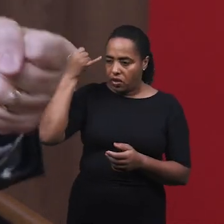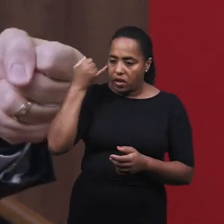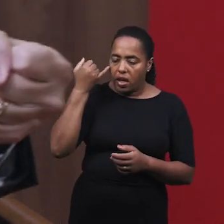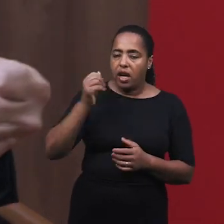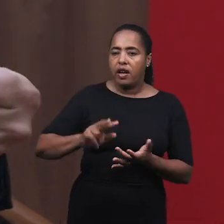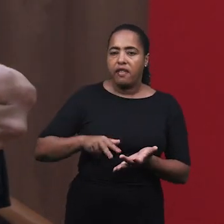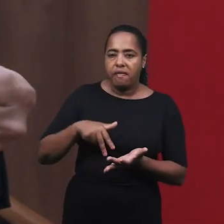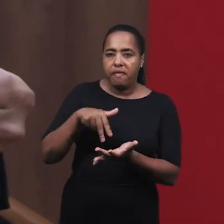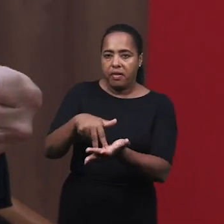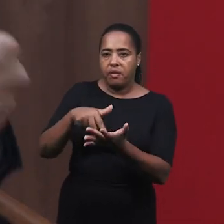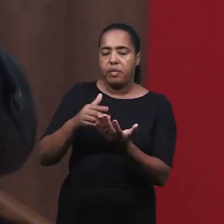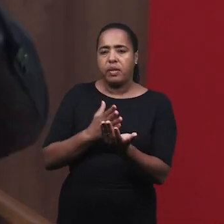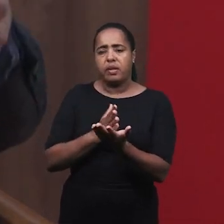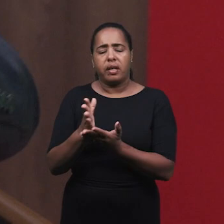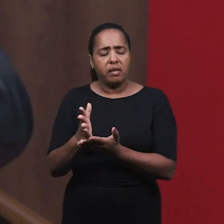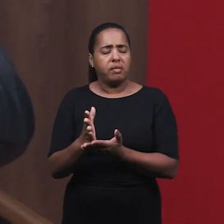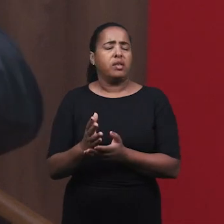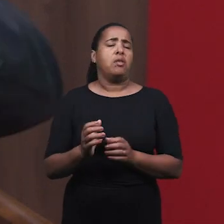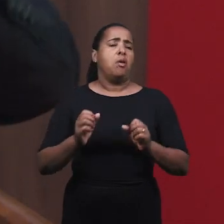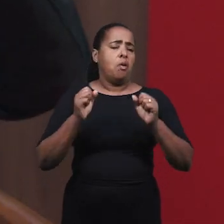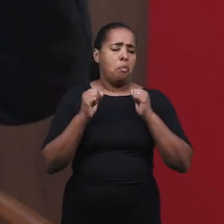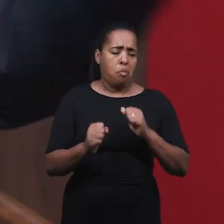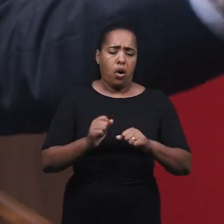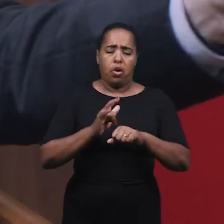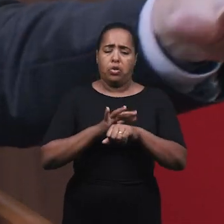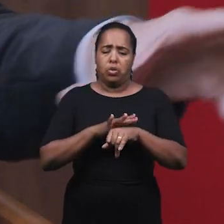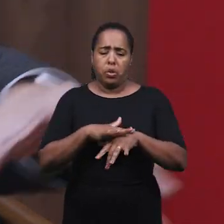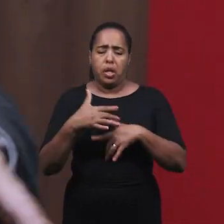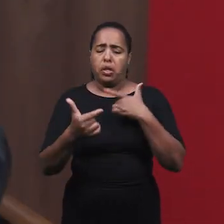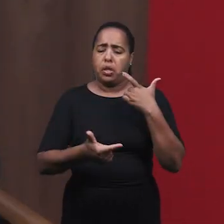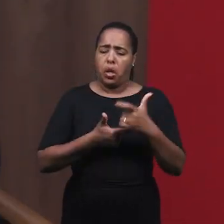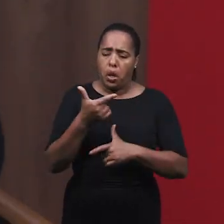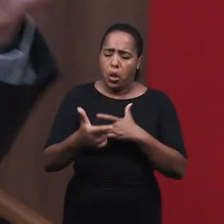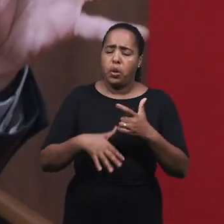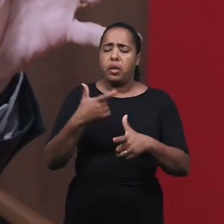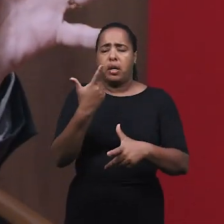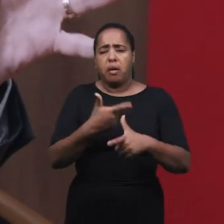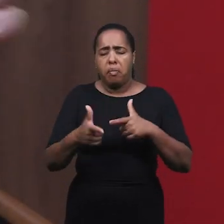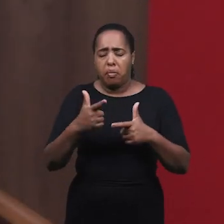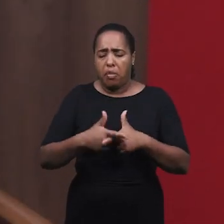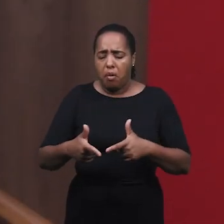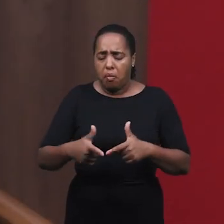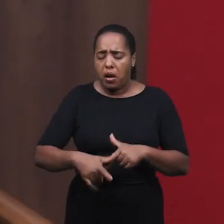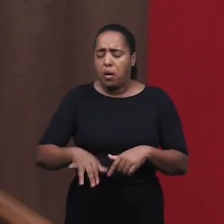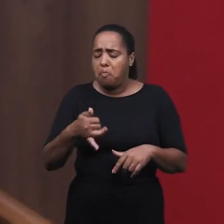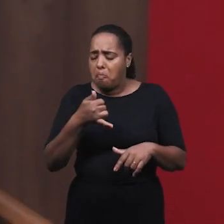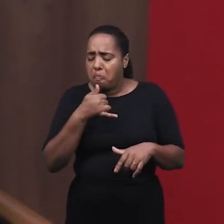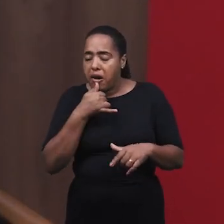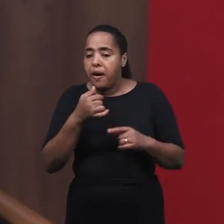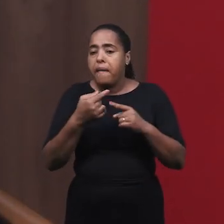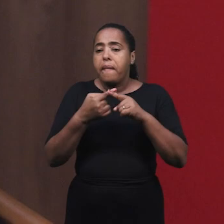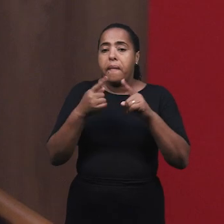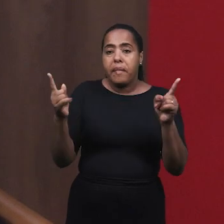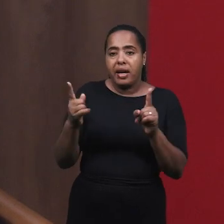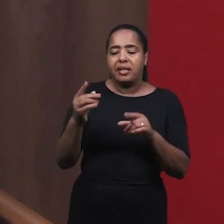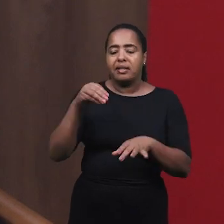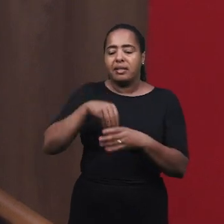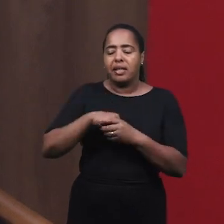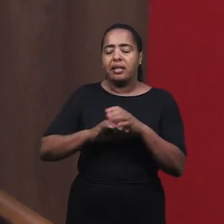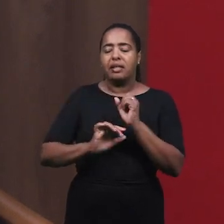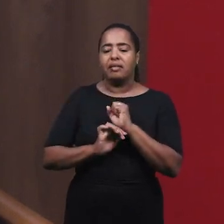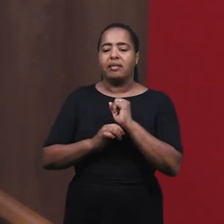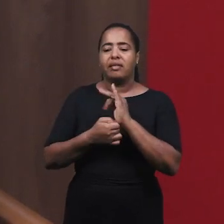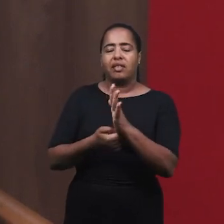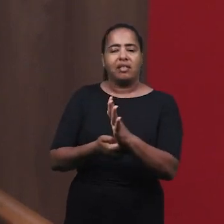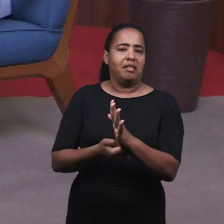Josia? Plus de fermeture dans la marche. On peut voir des luttes, des maladies, des problèmes, des déceptions. Celui qui est dans